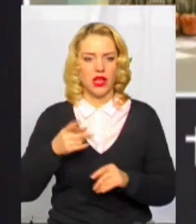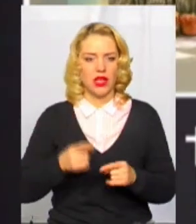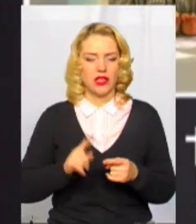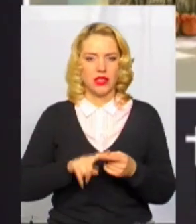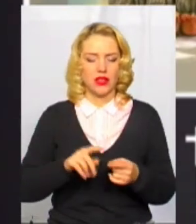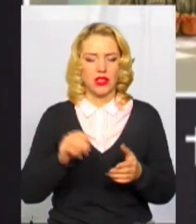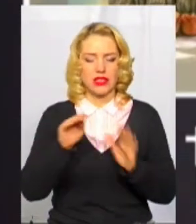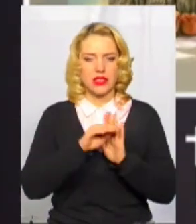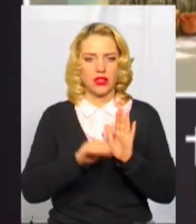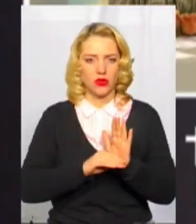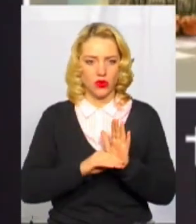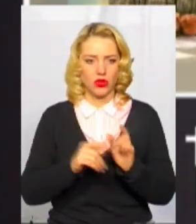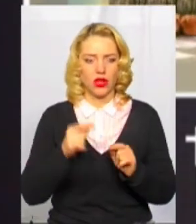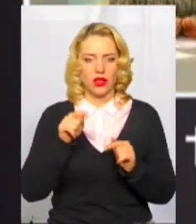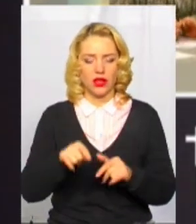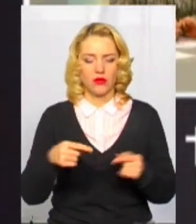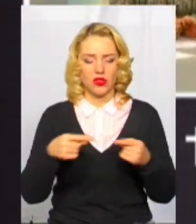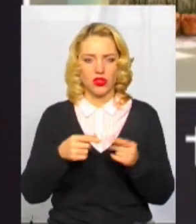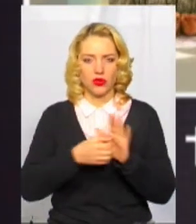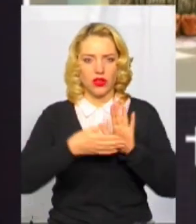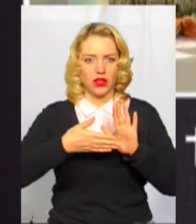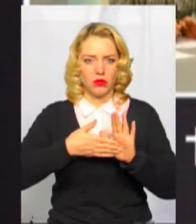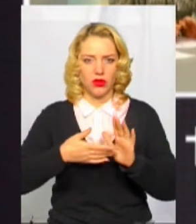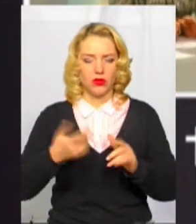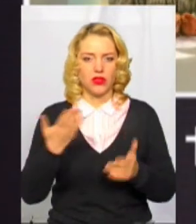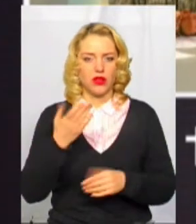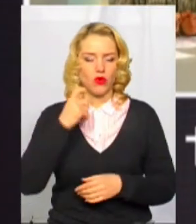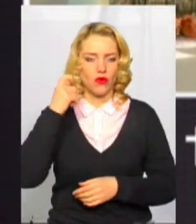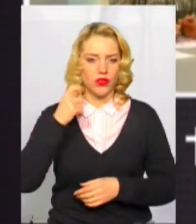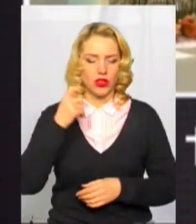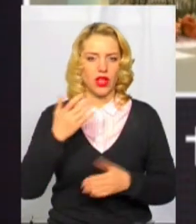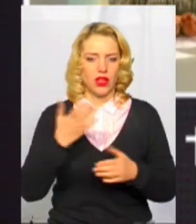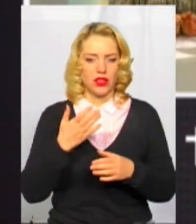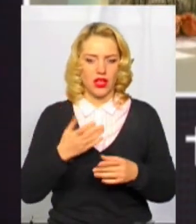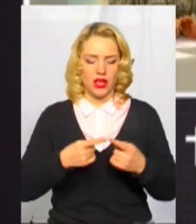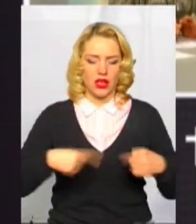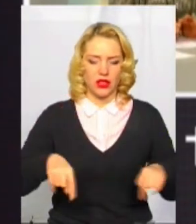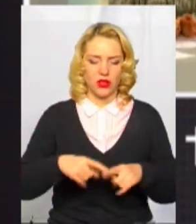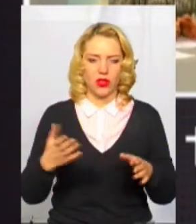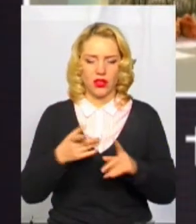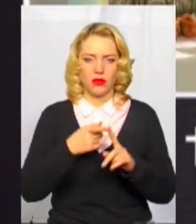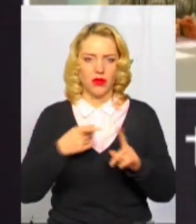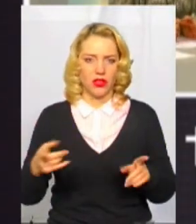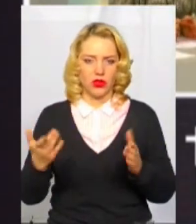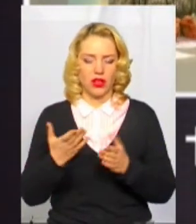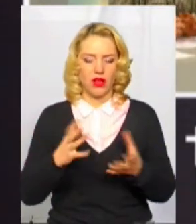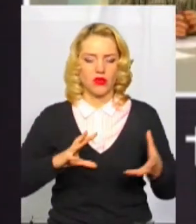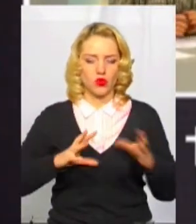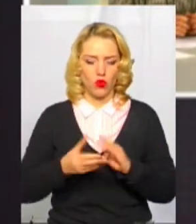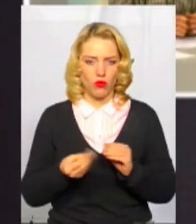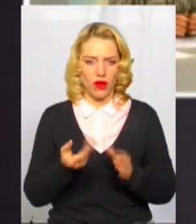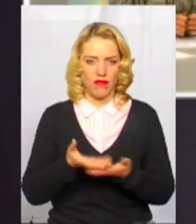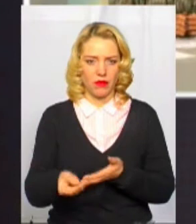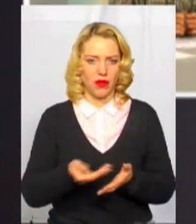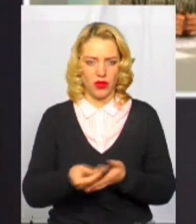цією статтєю. Чому? Тому що чітко регламентується по віку, по категорії і по періоду, яка сума йде.